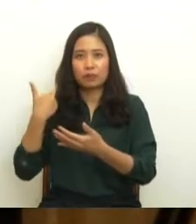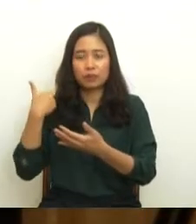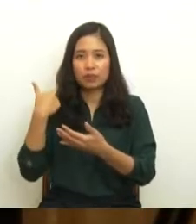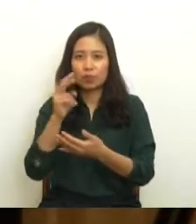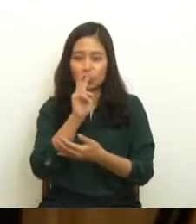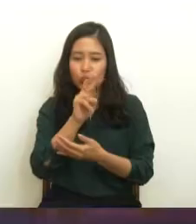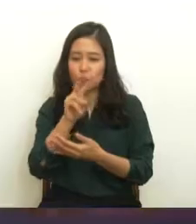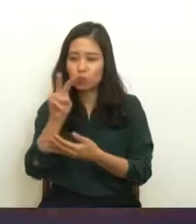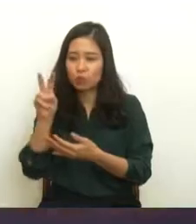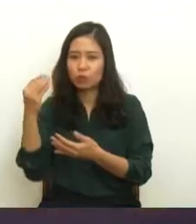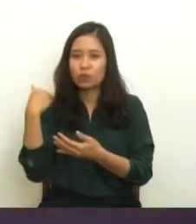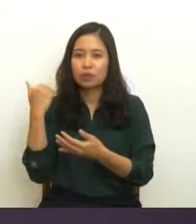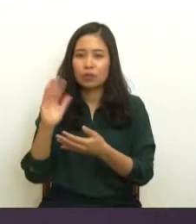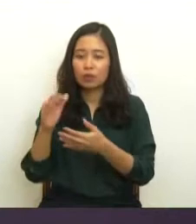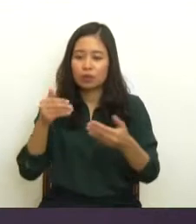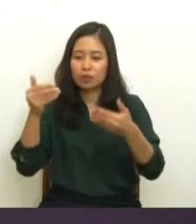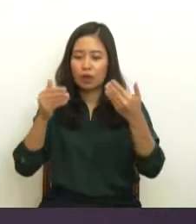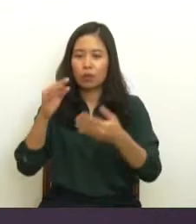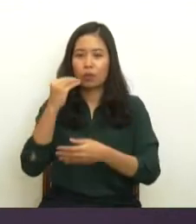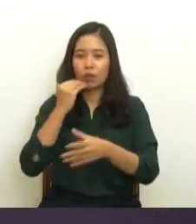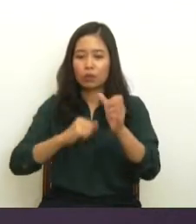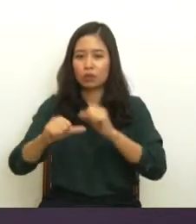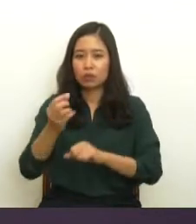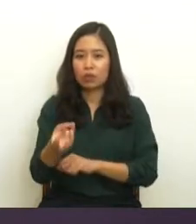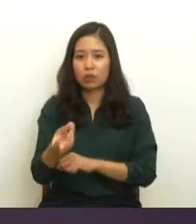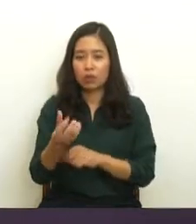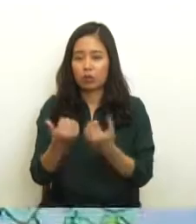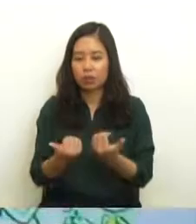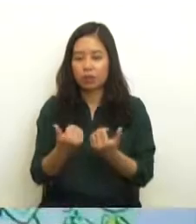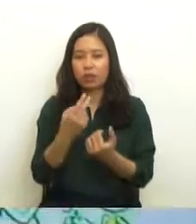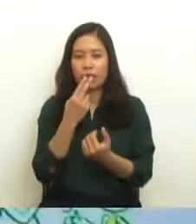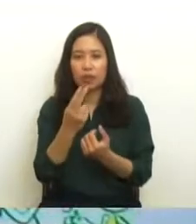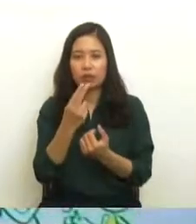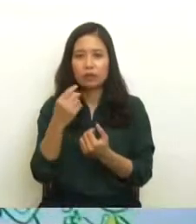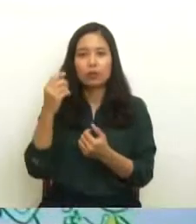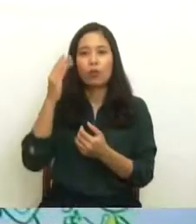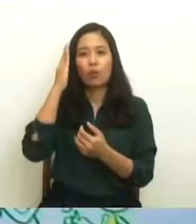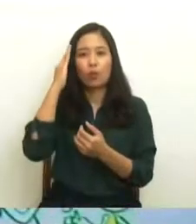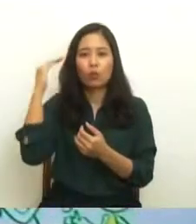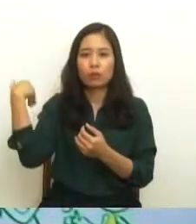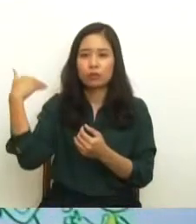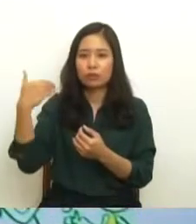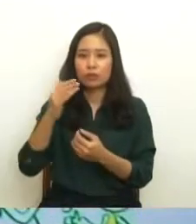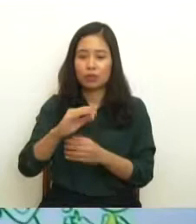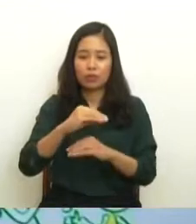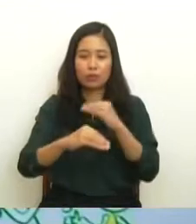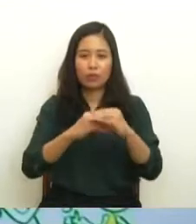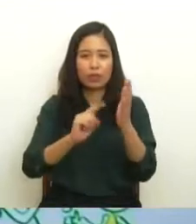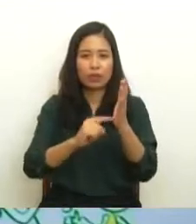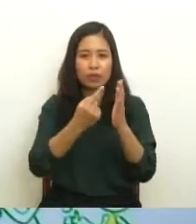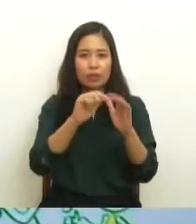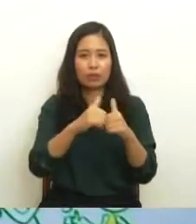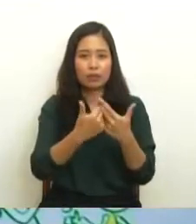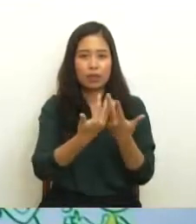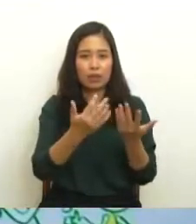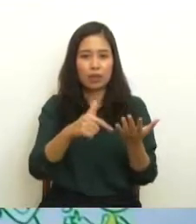านนวทยาศาตนอยประเทศไทยก็ผู้ที่รัชมนะคะก็จะทราบที่มาที่ไปตงแต่จุดเริ่มต้นของโครงการการนำโครงก